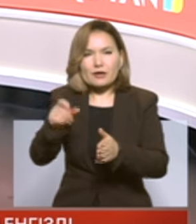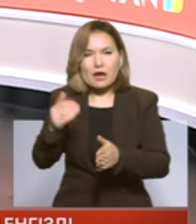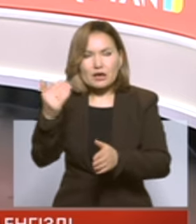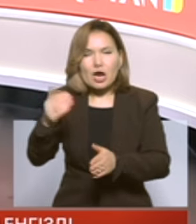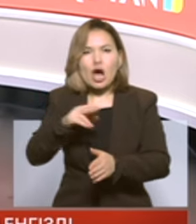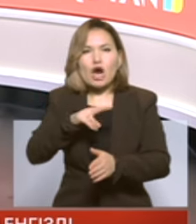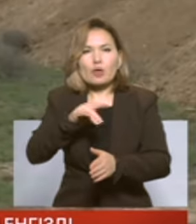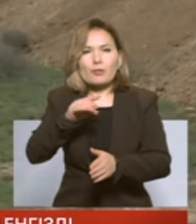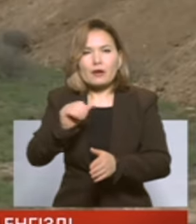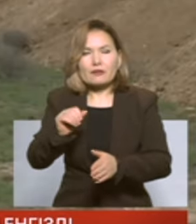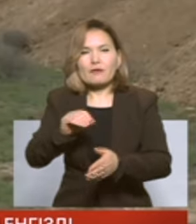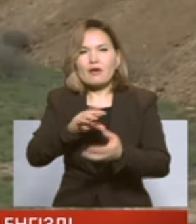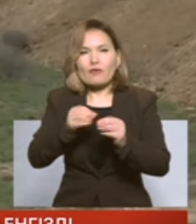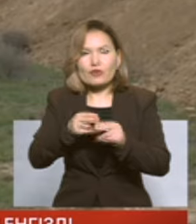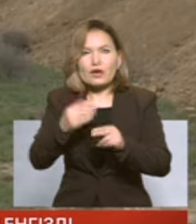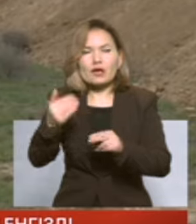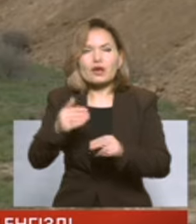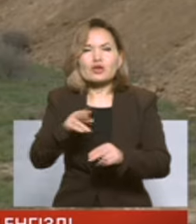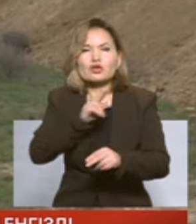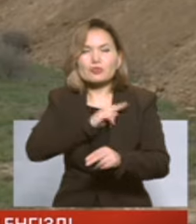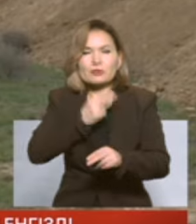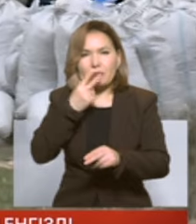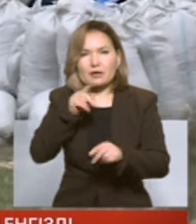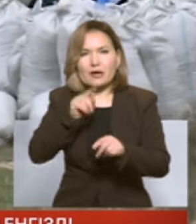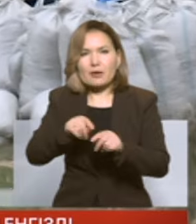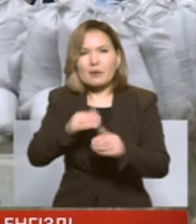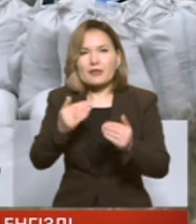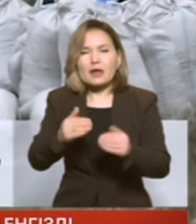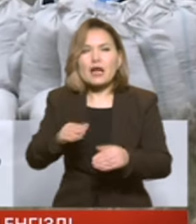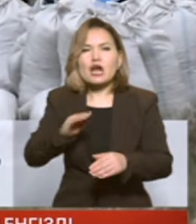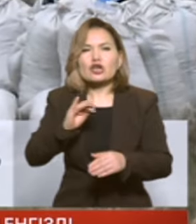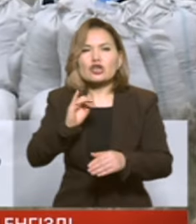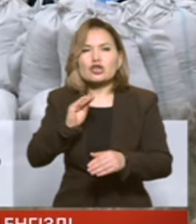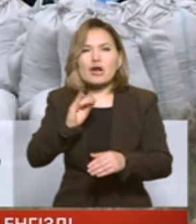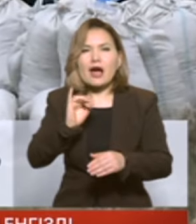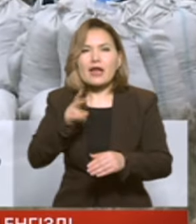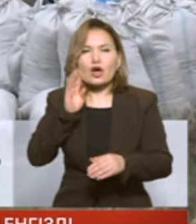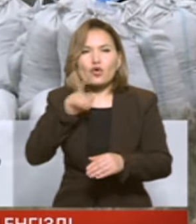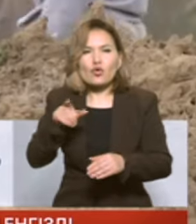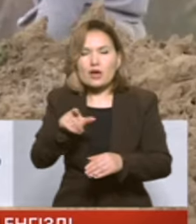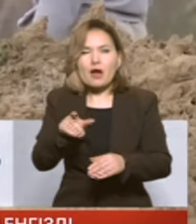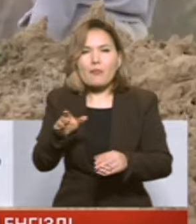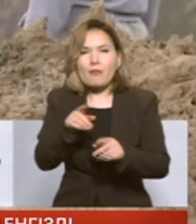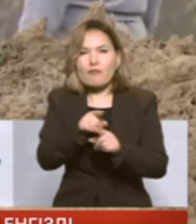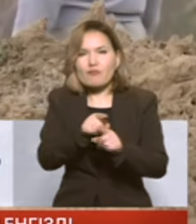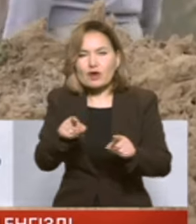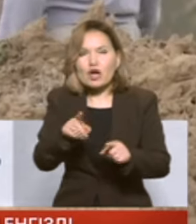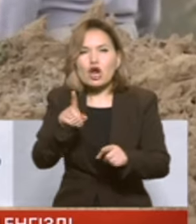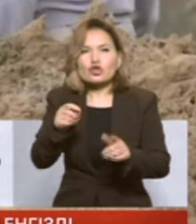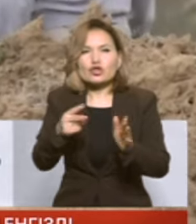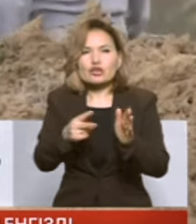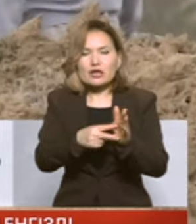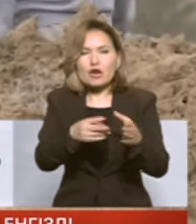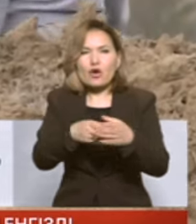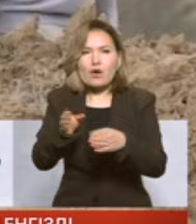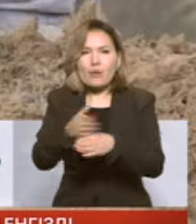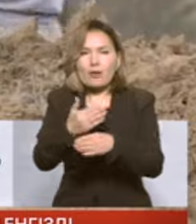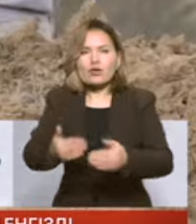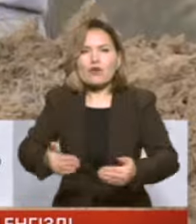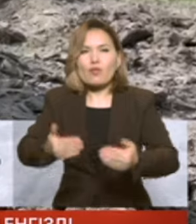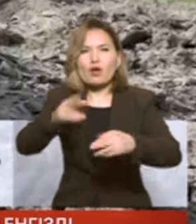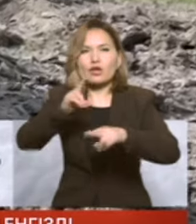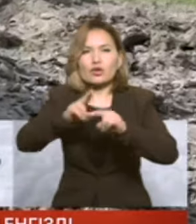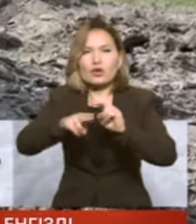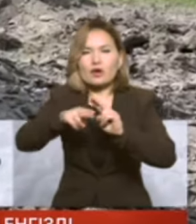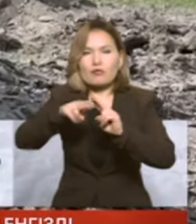Сағындық Лұқпанов жаға бекіту барысымен танысты. Қазір Жайық өзенінің жағалауы 107 учаскеге бөлініп, бөгеттер тұрғызылып